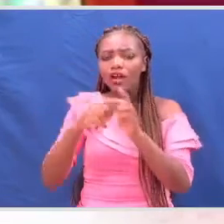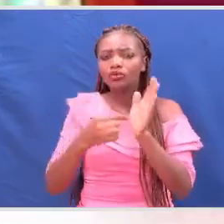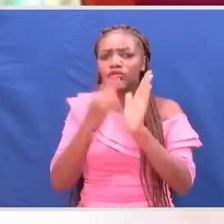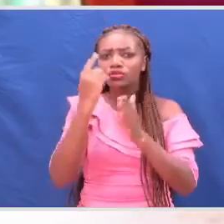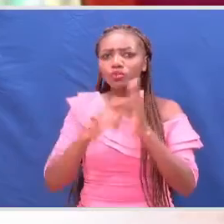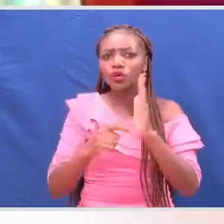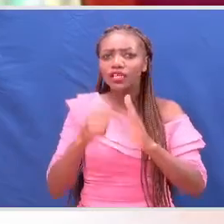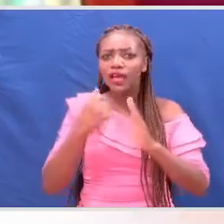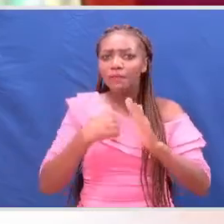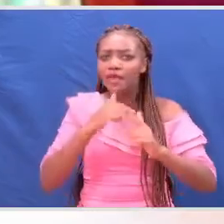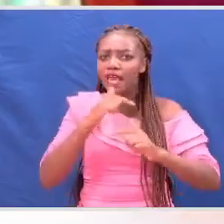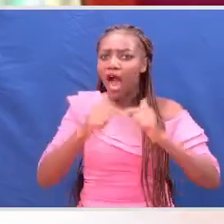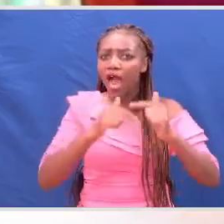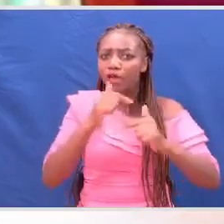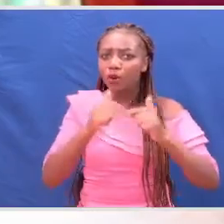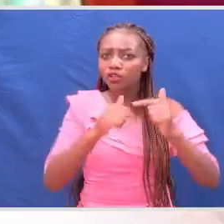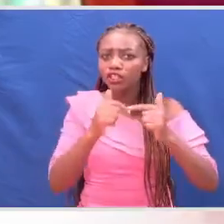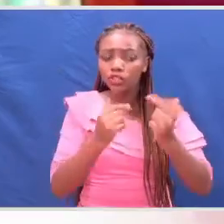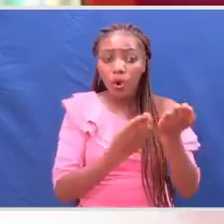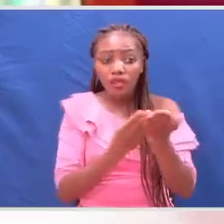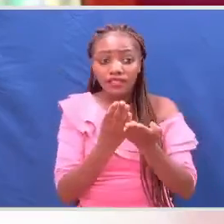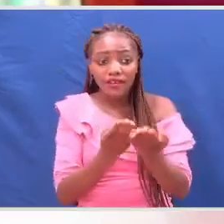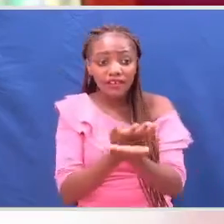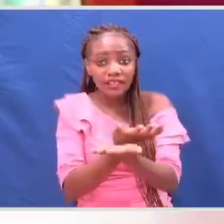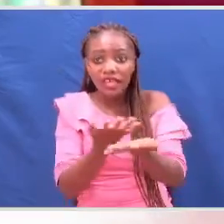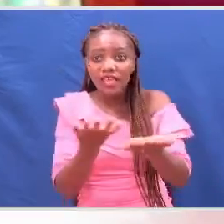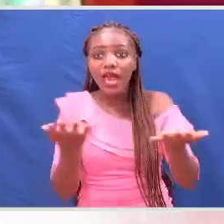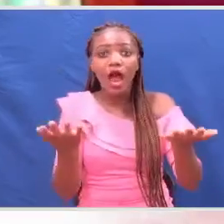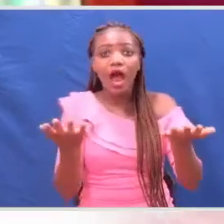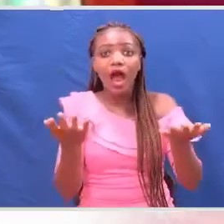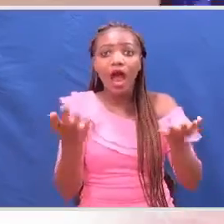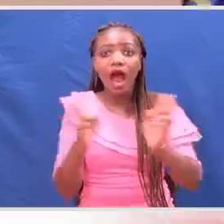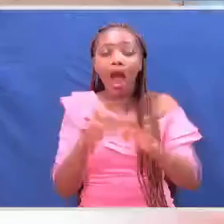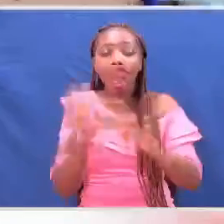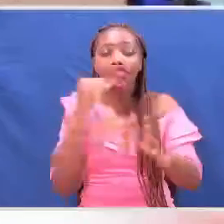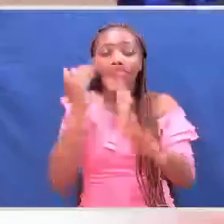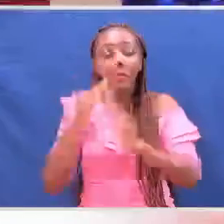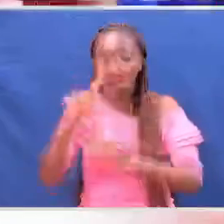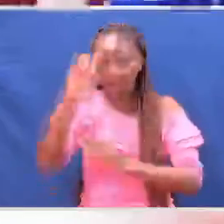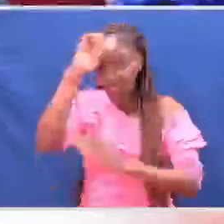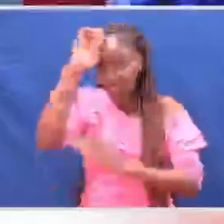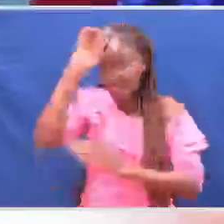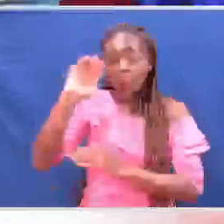I continue discharging my functions here as the Speaker of Nyandarua.